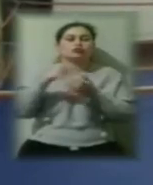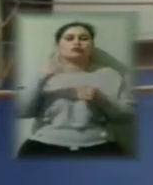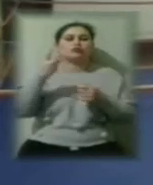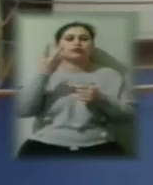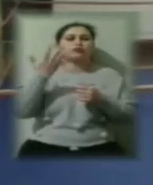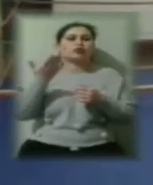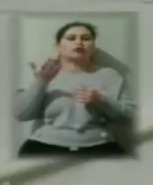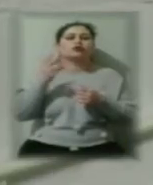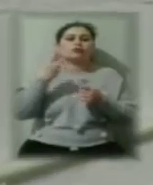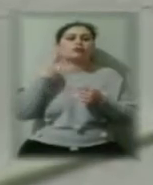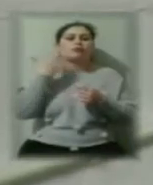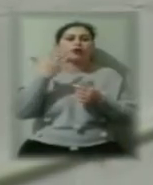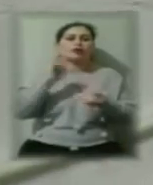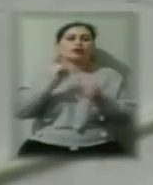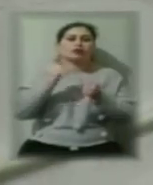поєдинків та став першим.